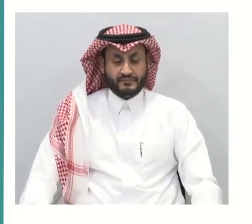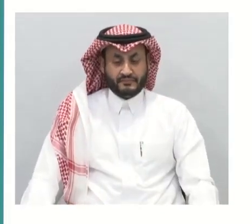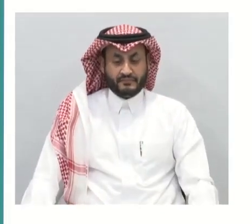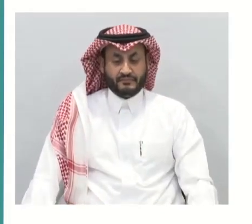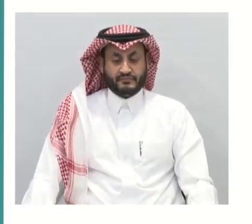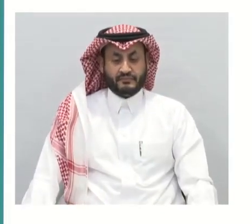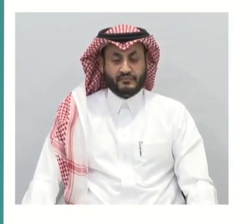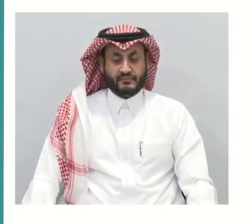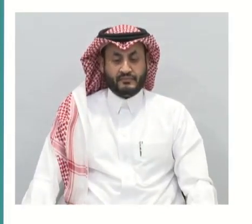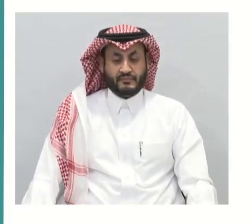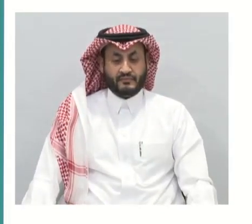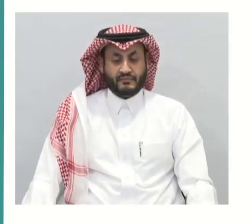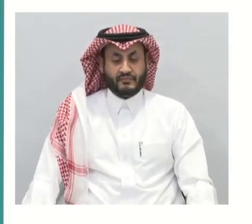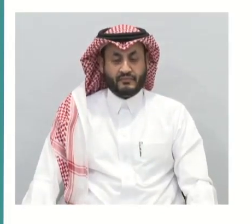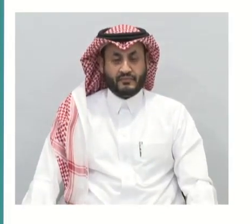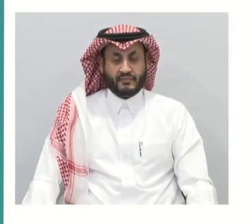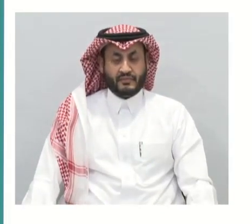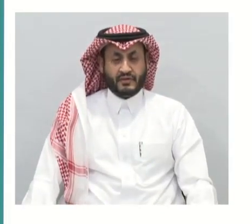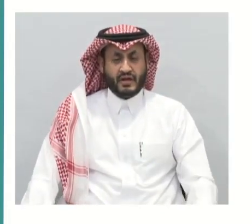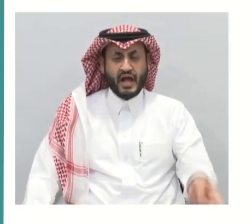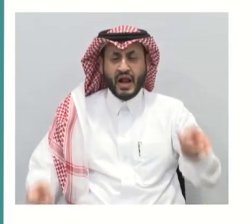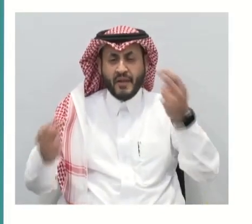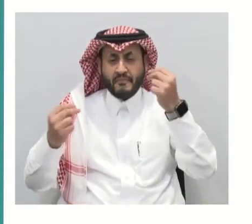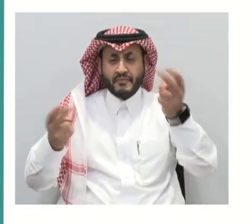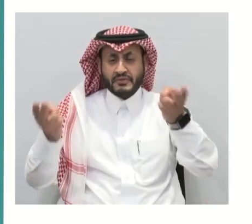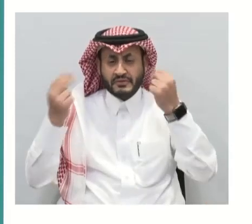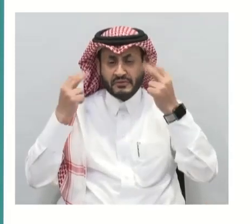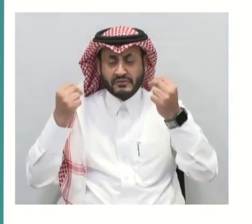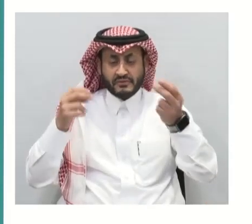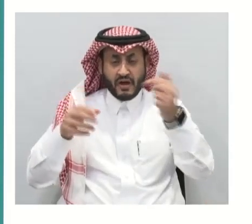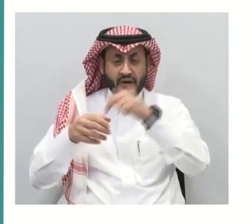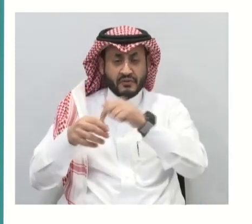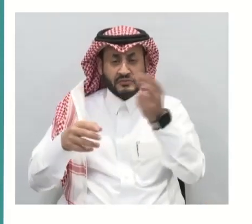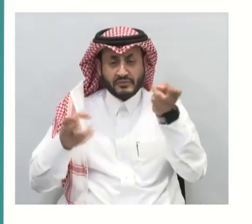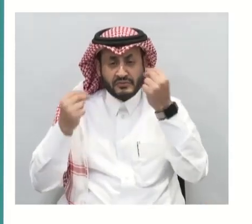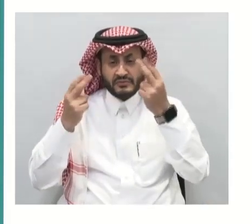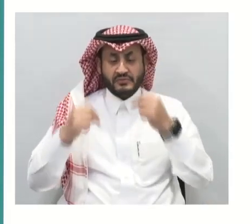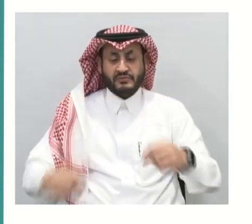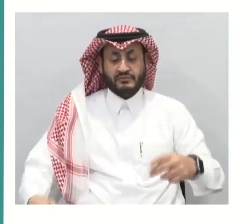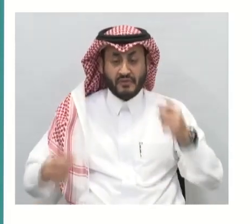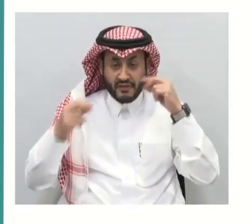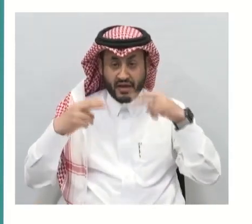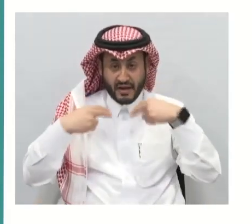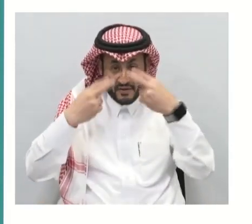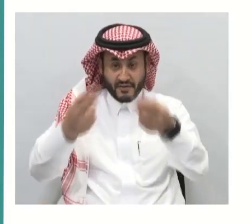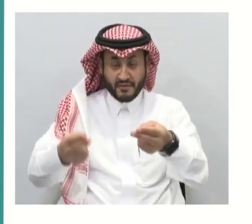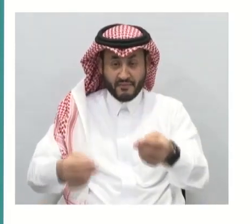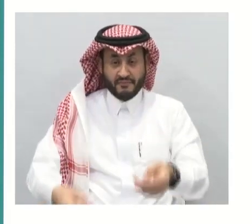نعم المستقبلات الحسيه الداخليه تستقبل من المنبهات الخارجيه فتنبه